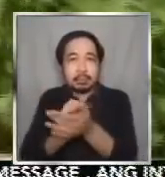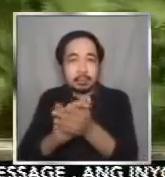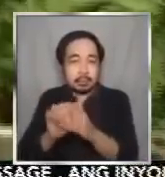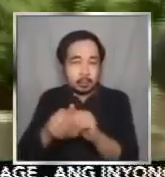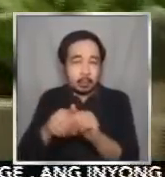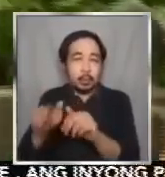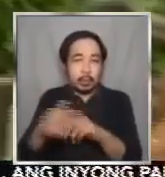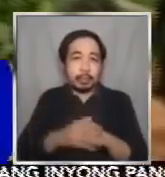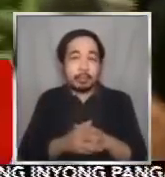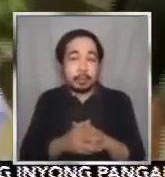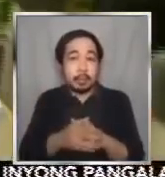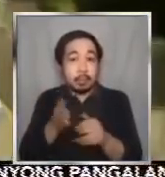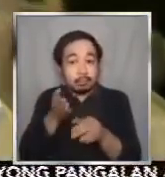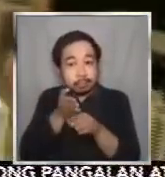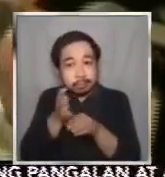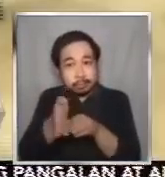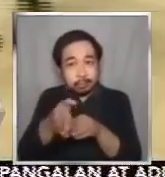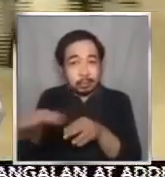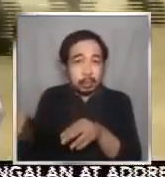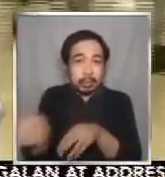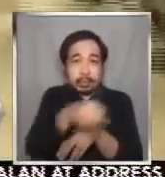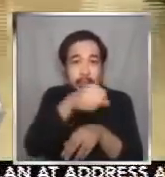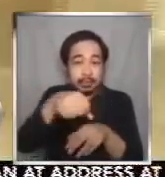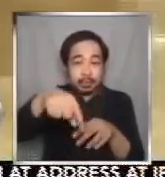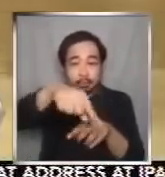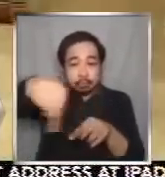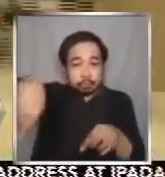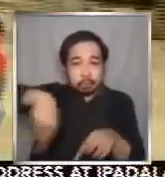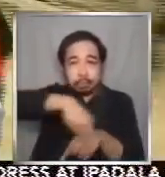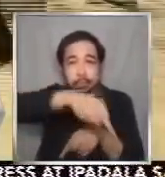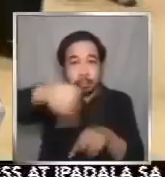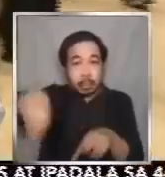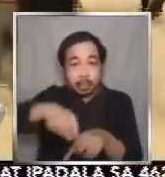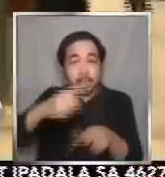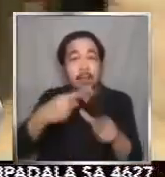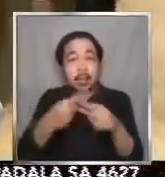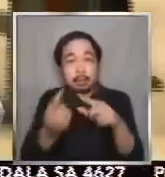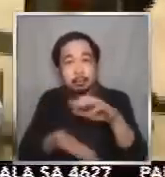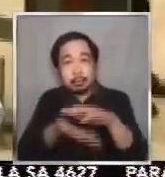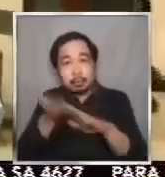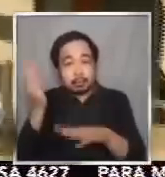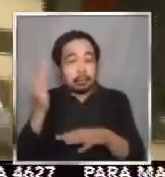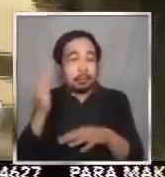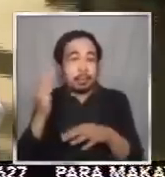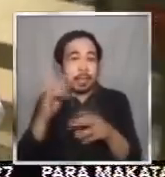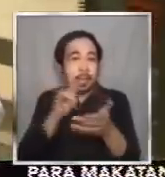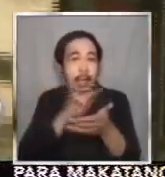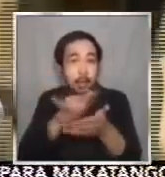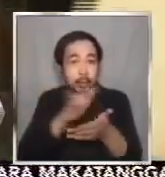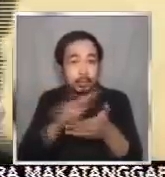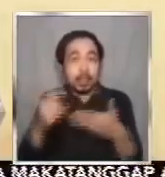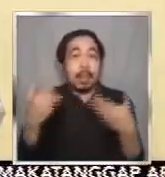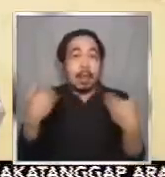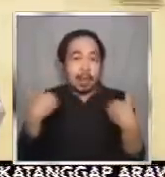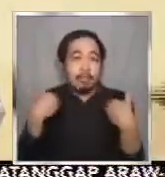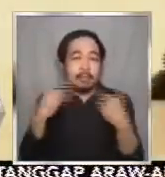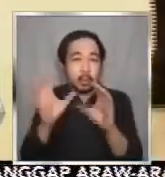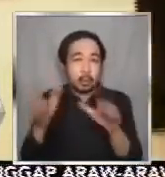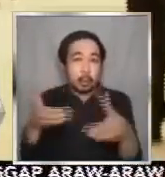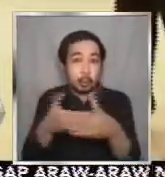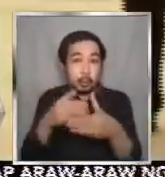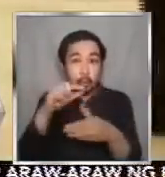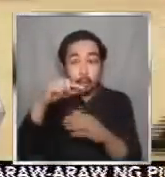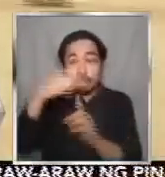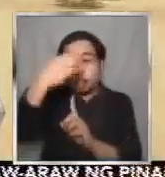Dire-diretso ang mula sa pagkuha ng gamit sa carousel hanggang paglabas ng paliparan. May taga Bureau of Quarantine na nagsasagawa ng thermal scanning